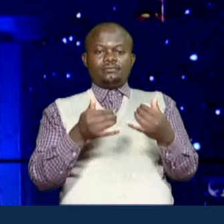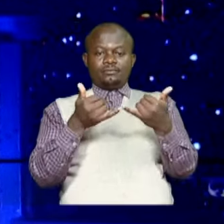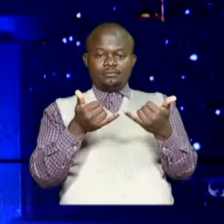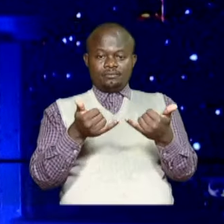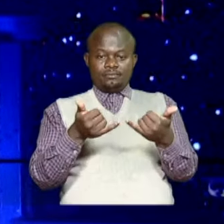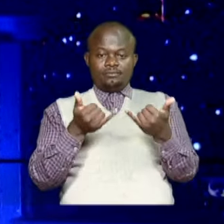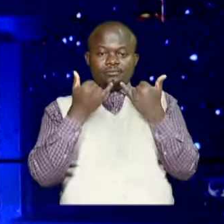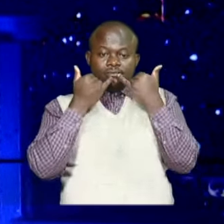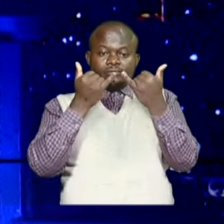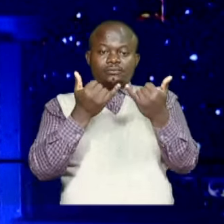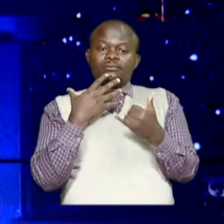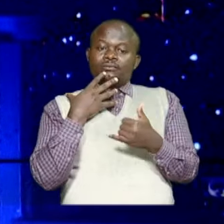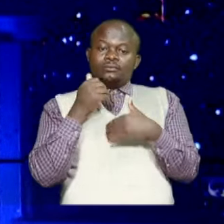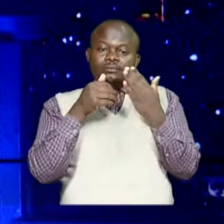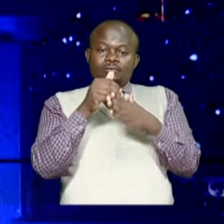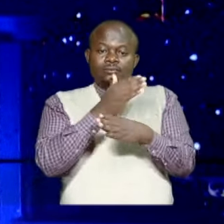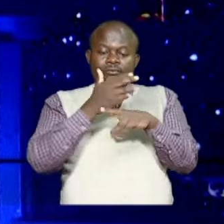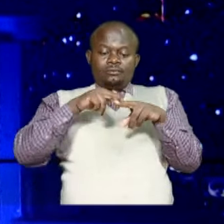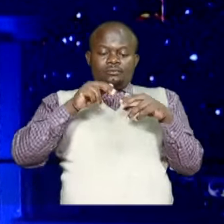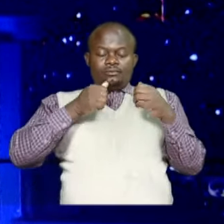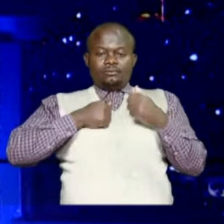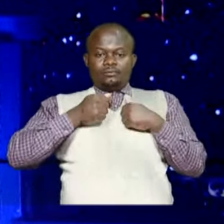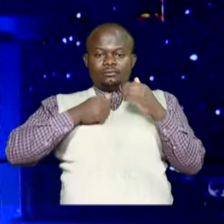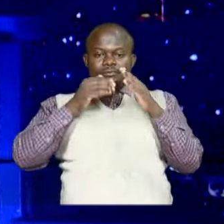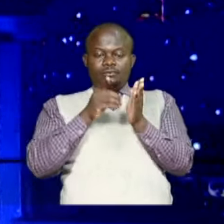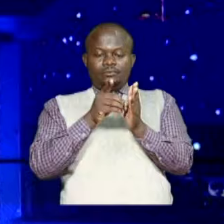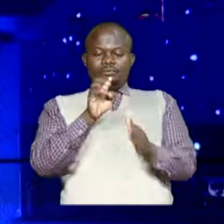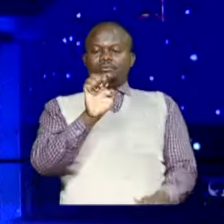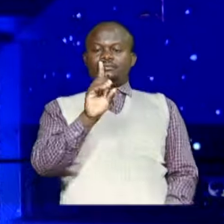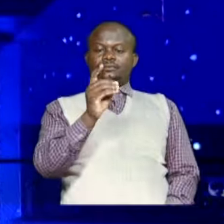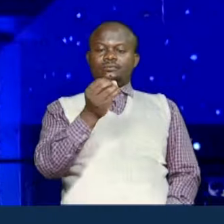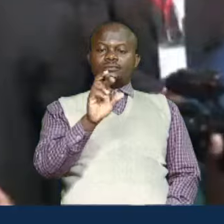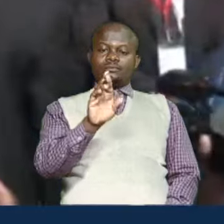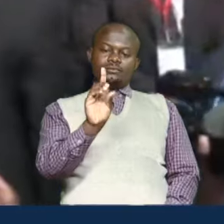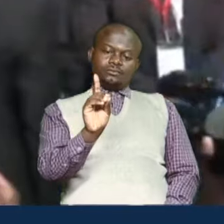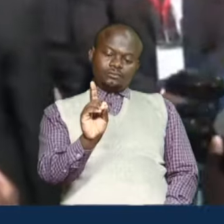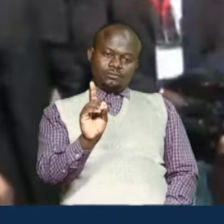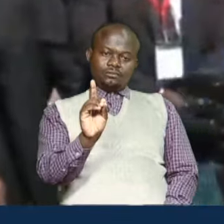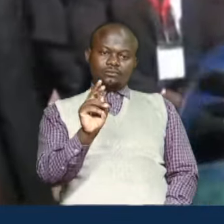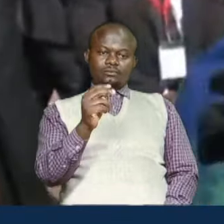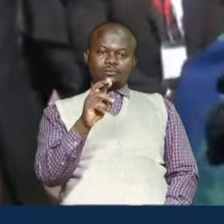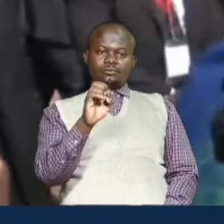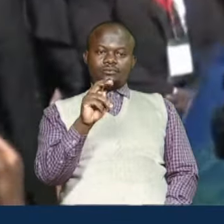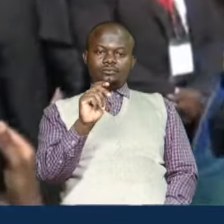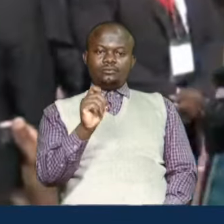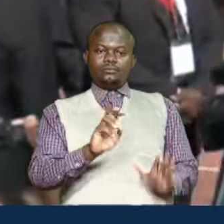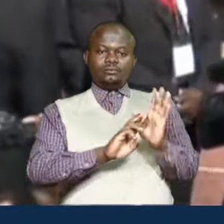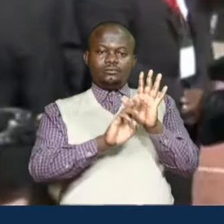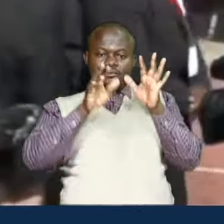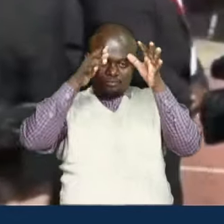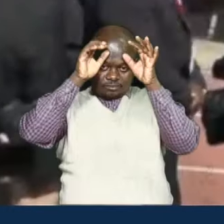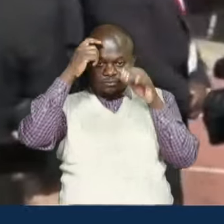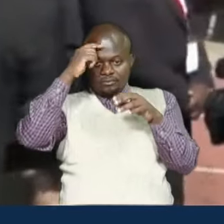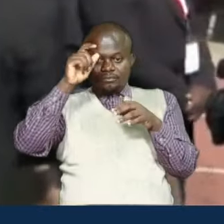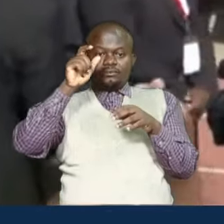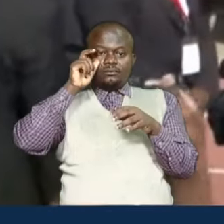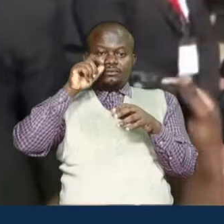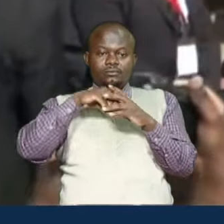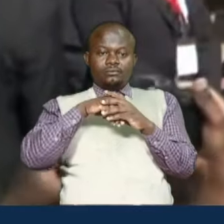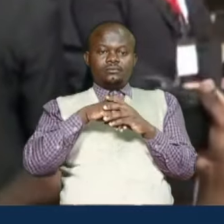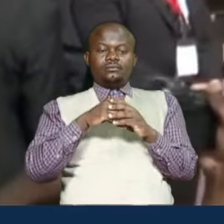uyu wa gatanu Minisitiri w'Intebe w'u Rwanda Dr Edouard Ngirente yahagarariye Nyakubahwa Perezida wa Repubulika Paul Kagame mu